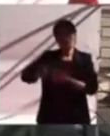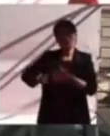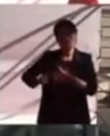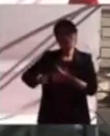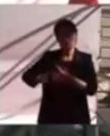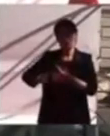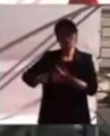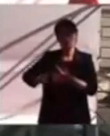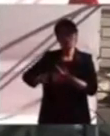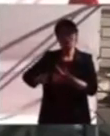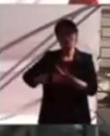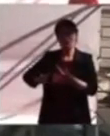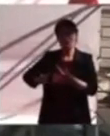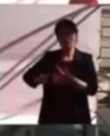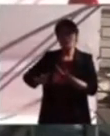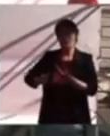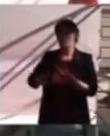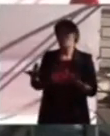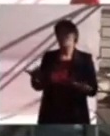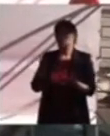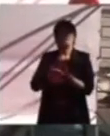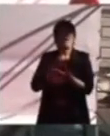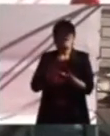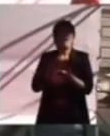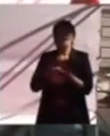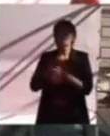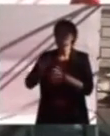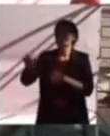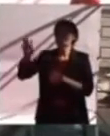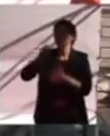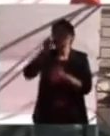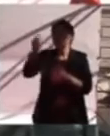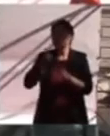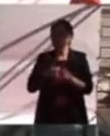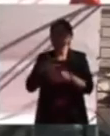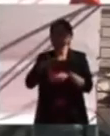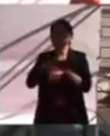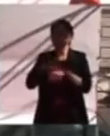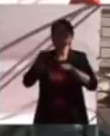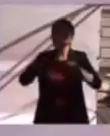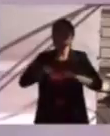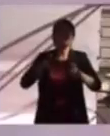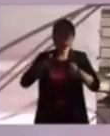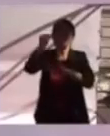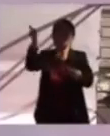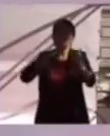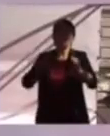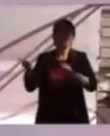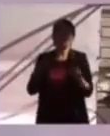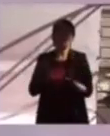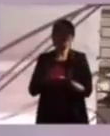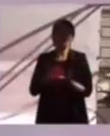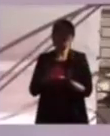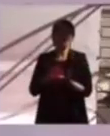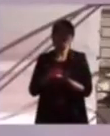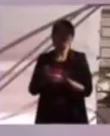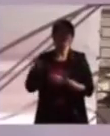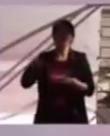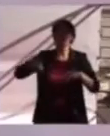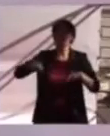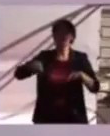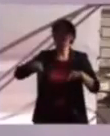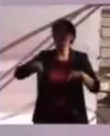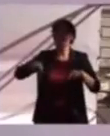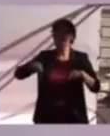sanitari diverse a seconda delle regioni in cui serve perché oggi il progetto quando si parla di garantire i livelli